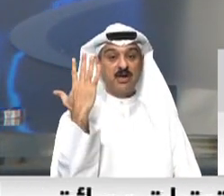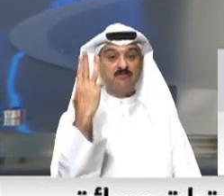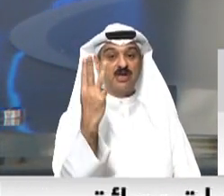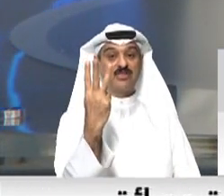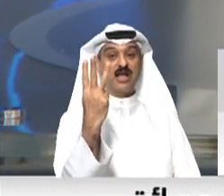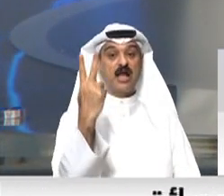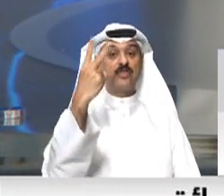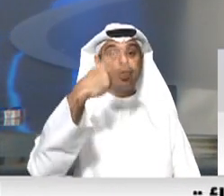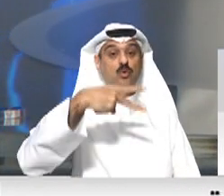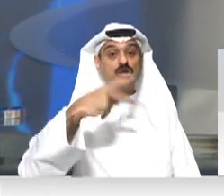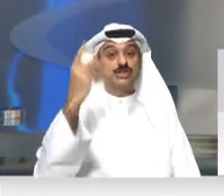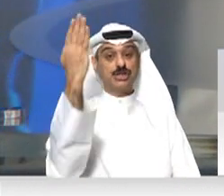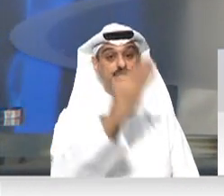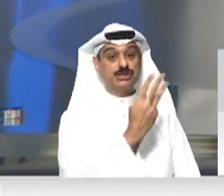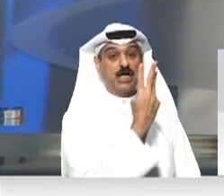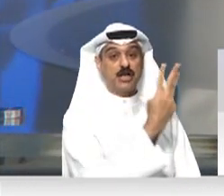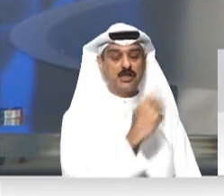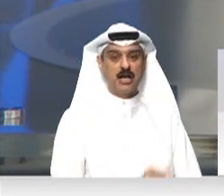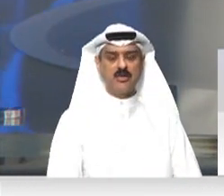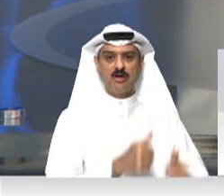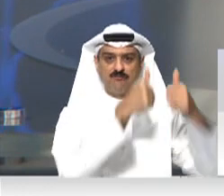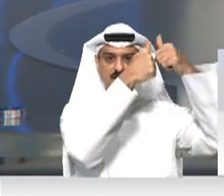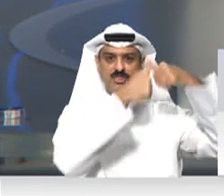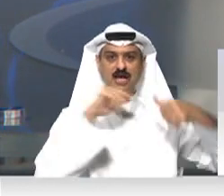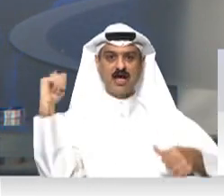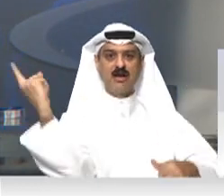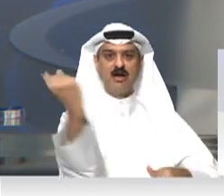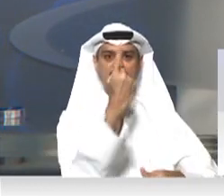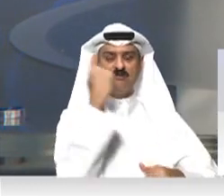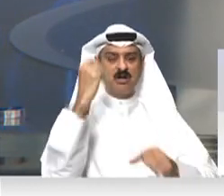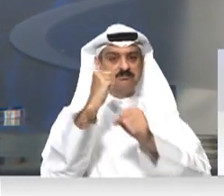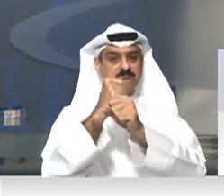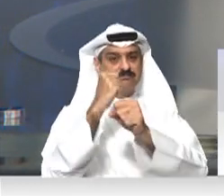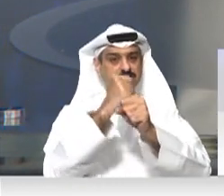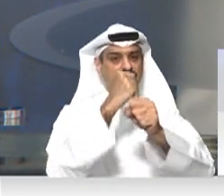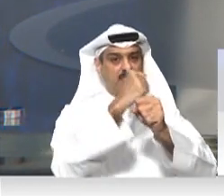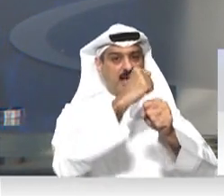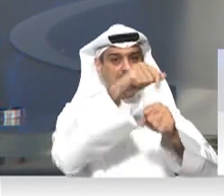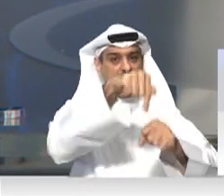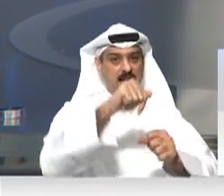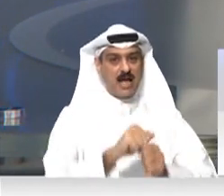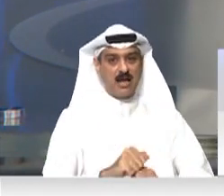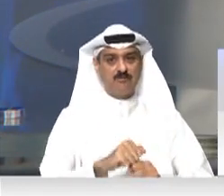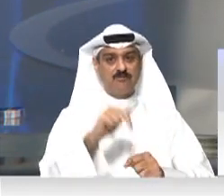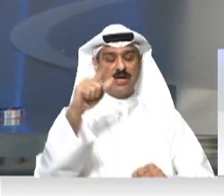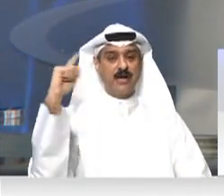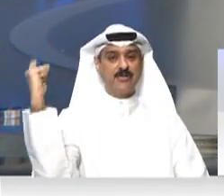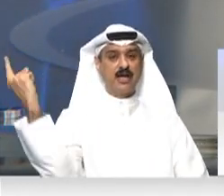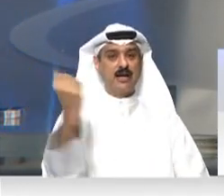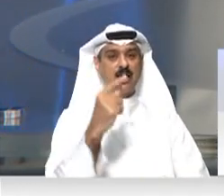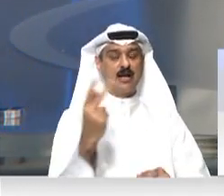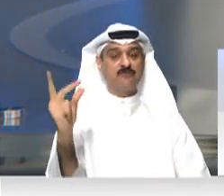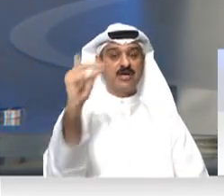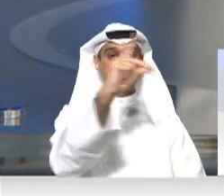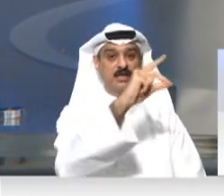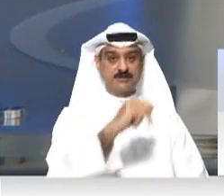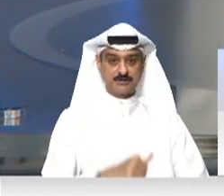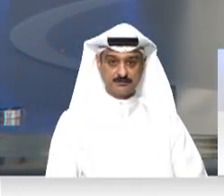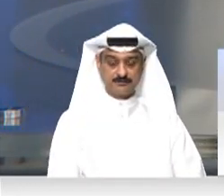كل عام، بهدف تذكير العالم بتحويل العلم إلى خدمات للمجتمع والأجيال الحالية